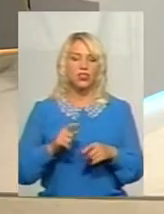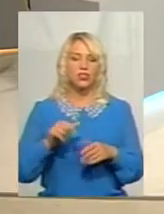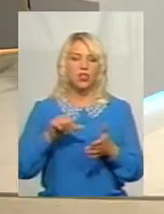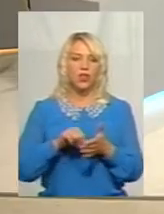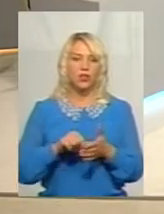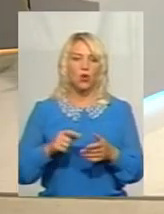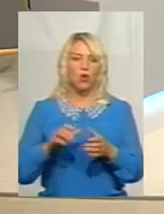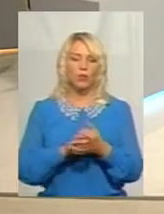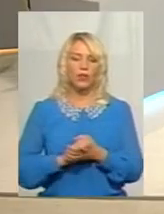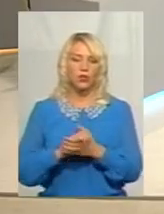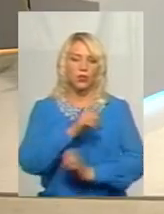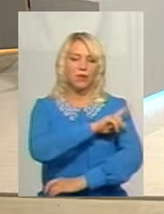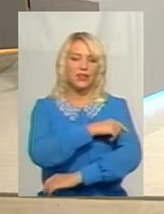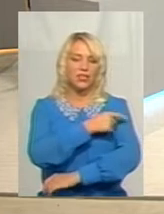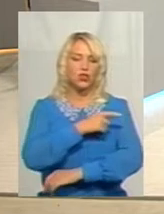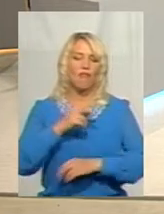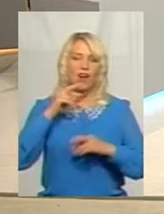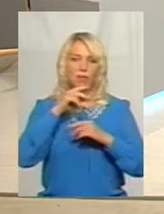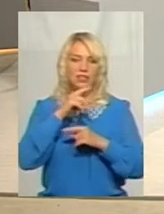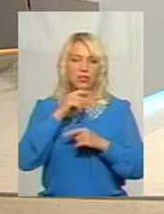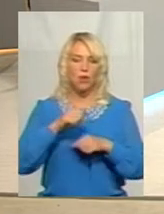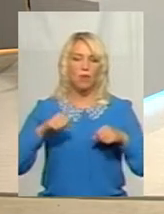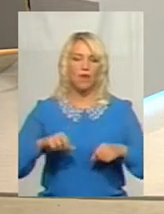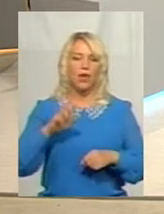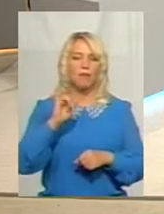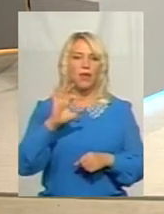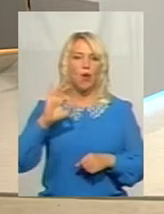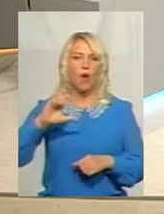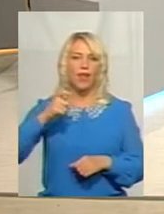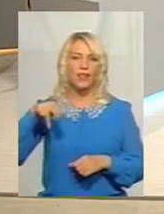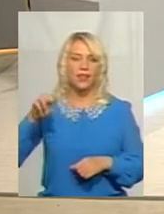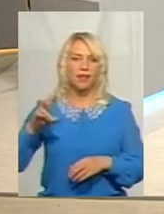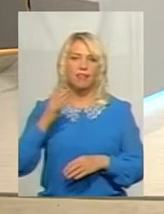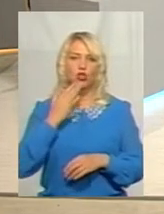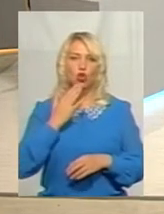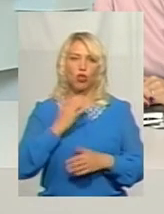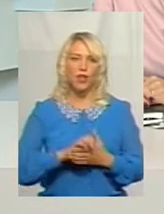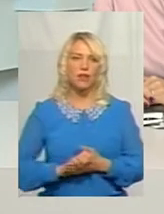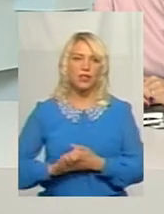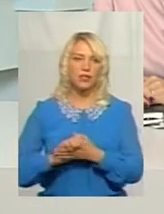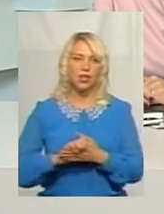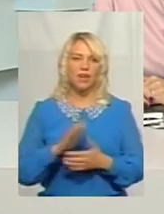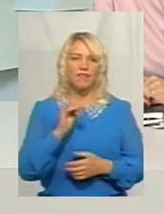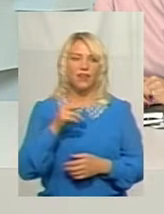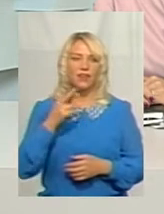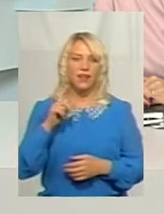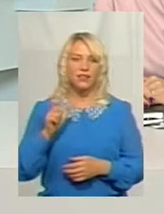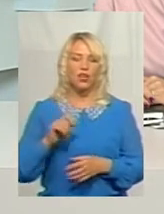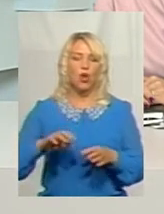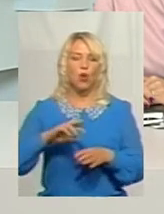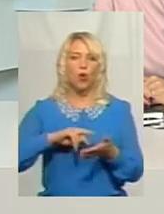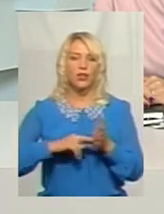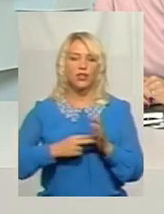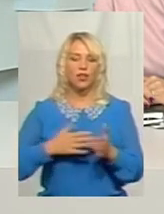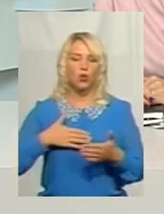медичного, фармацевтичного права та біоетики при Національній асоціації адвокатів України Оксана Вітязь та координатор громадської